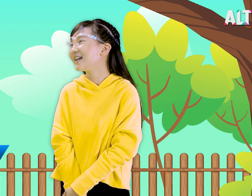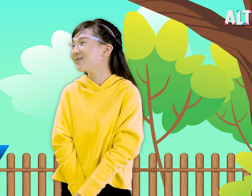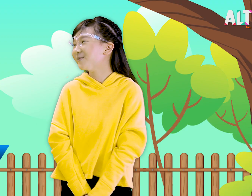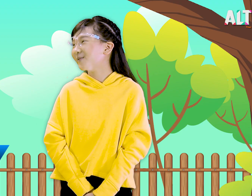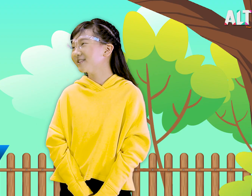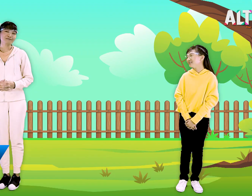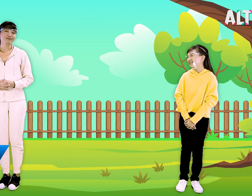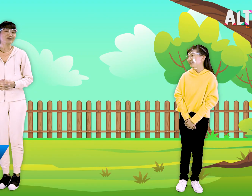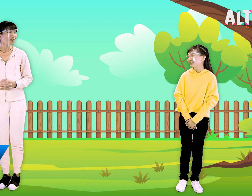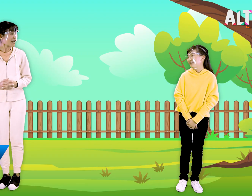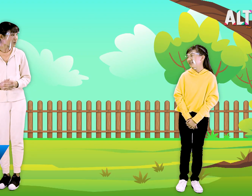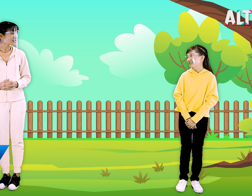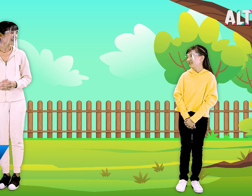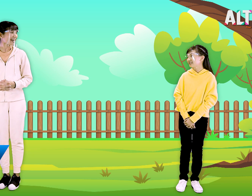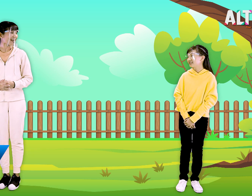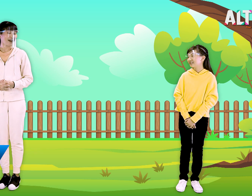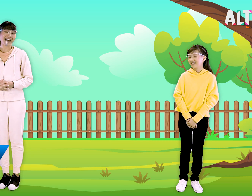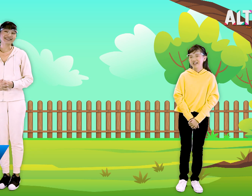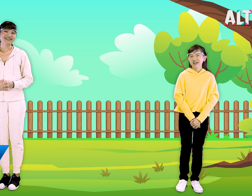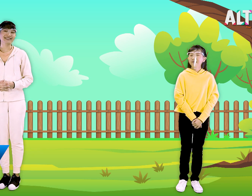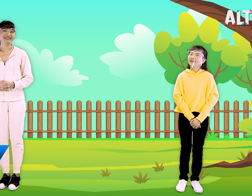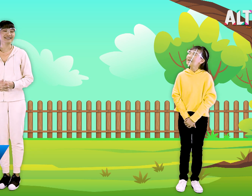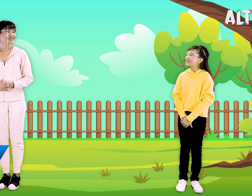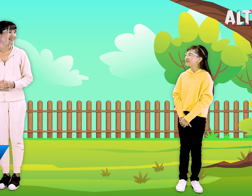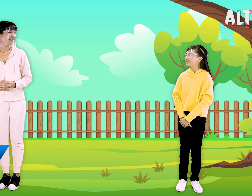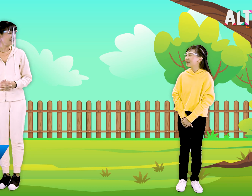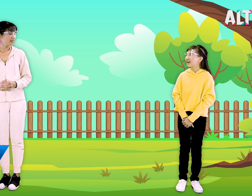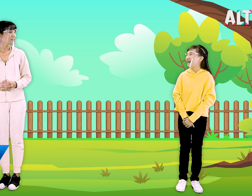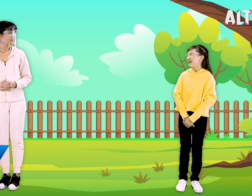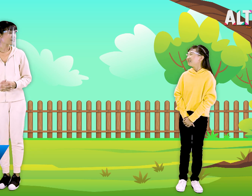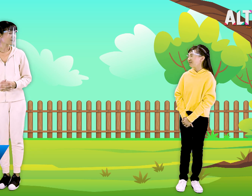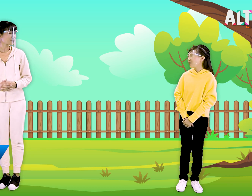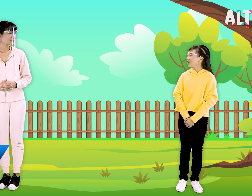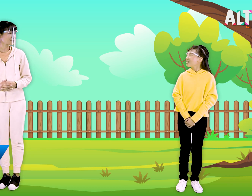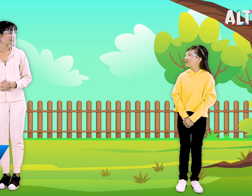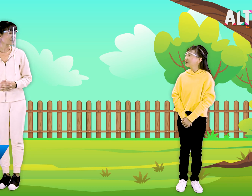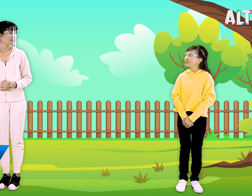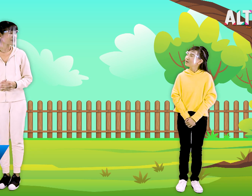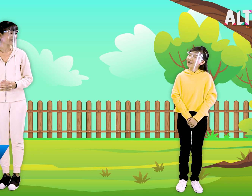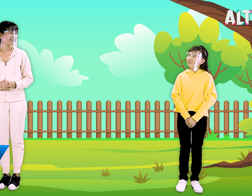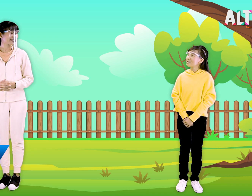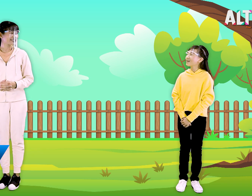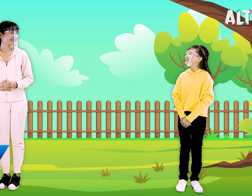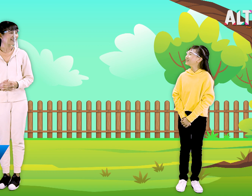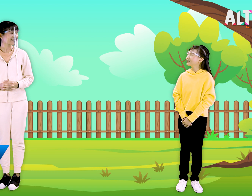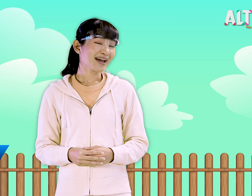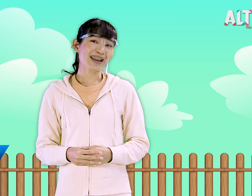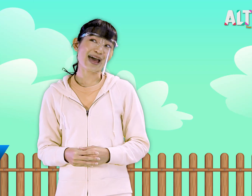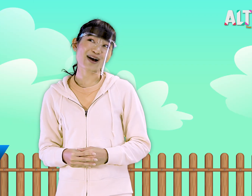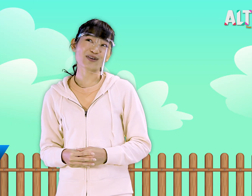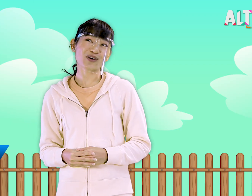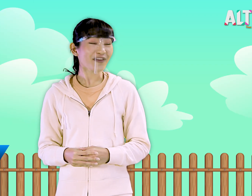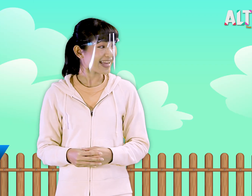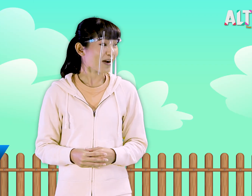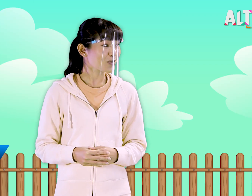ากเลยค่ะครูฝน น้องเฟย์รู้สึกยังไงหรอคะ ไม่แน่ใจเหมือนกันค่ะแต่ไม่ค่อยอยากคุยเรื่องพวกนี้กับผู้ใหญ่เลย